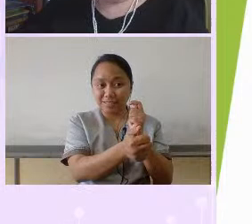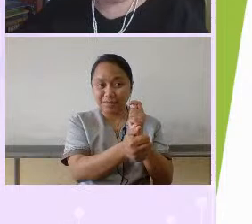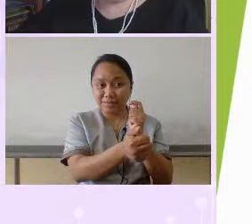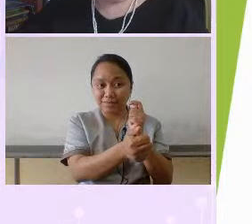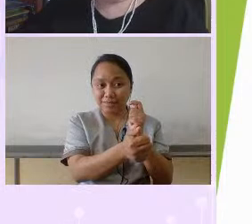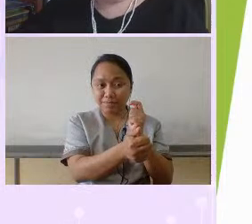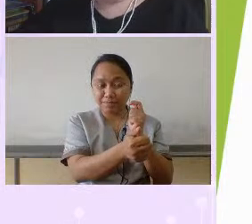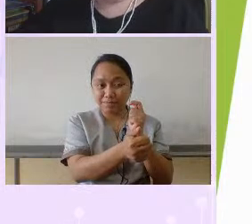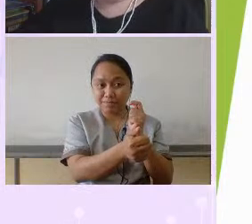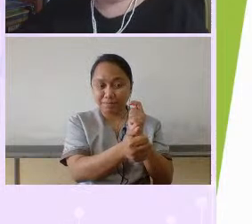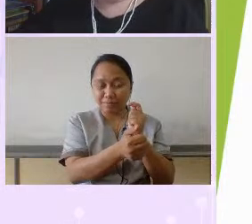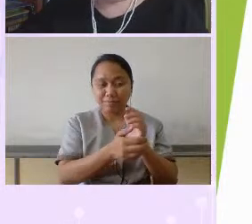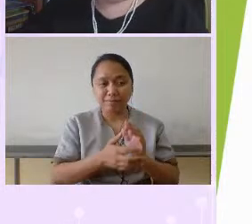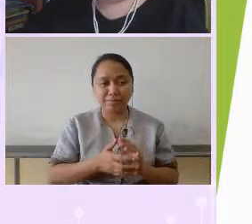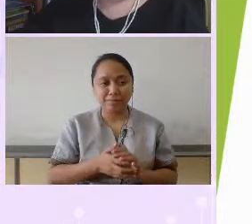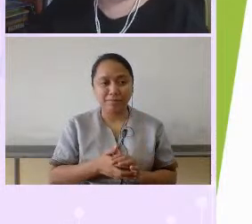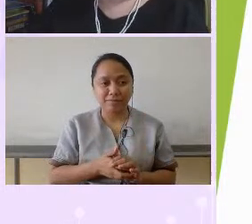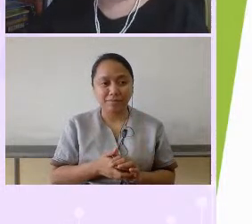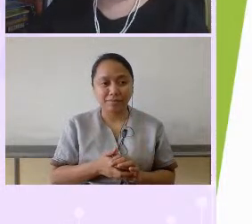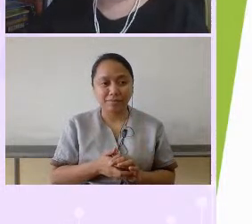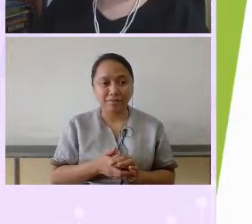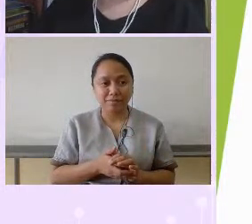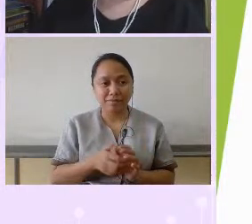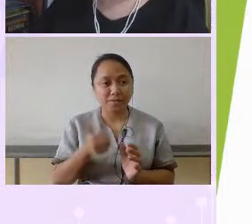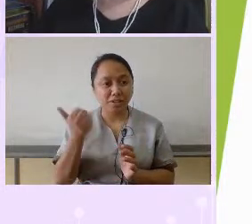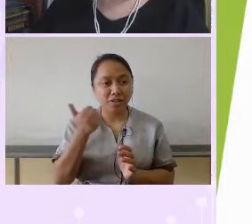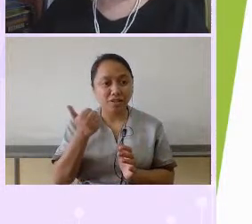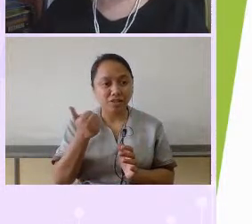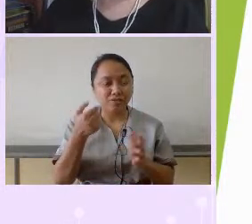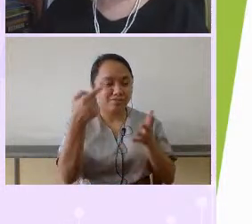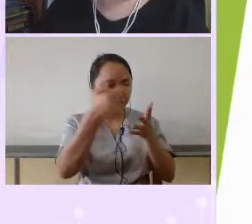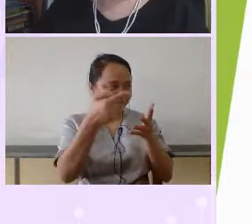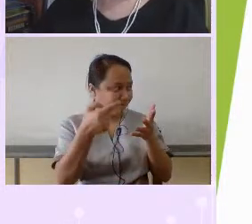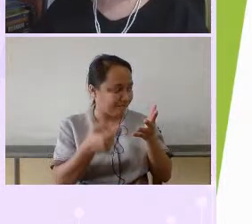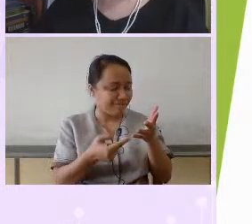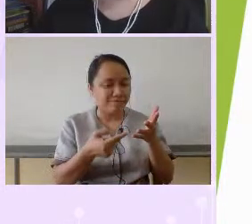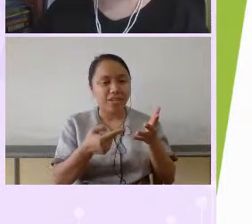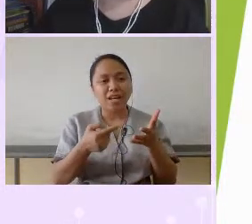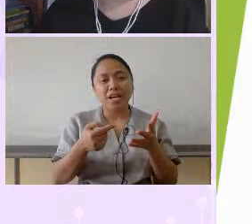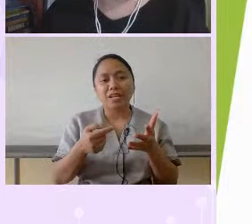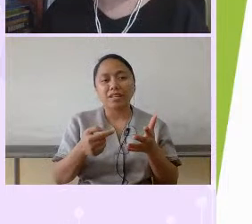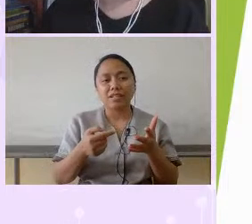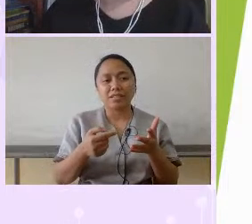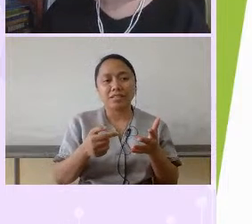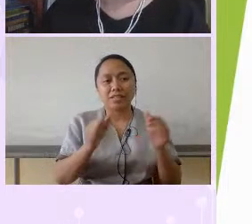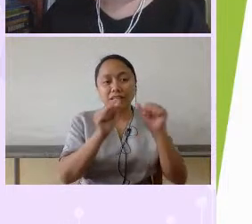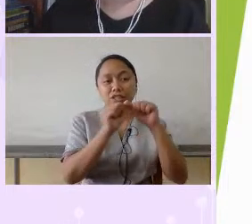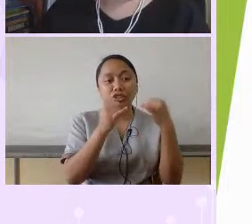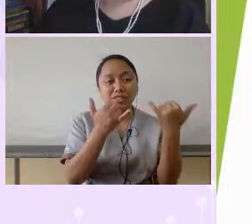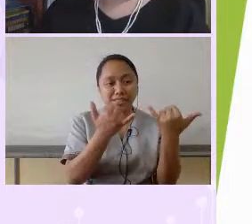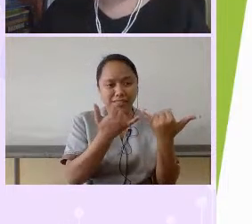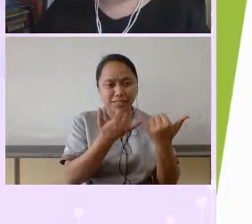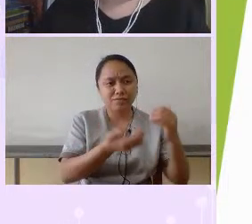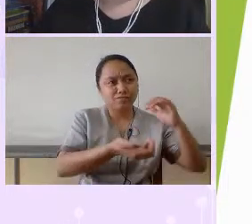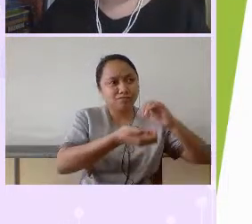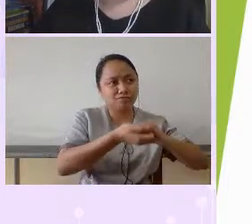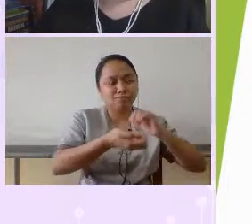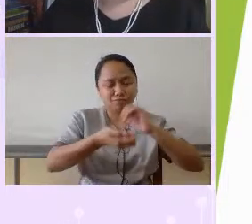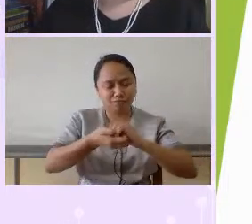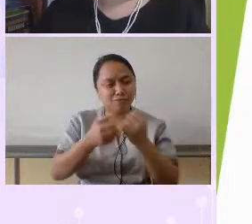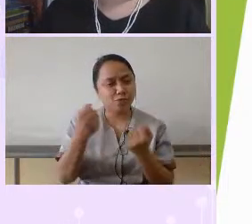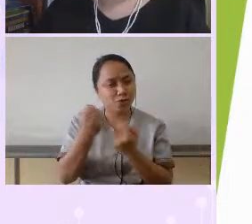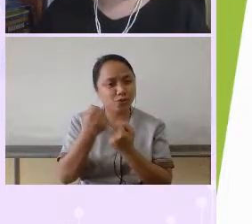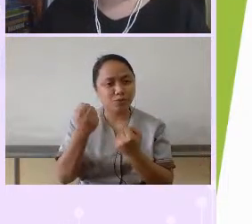even sa iba pang mga government agencies. Nakatuwang din po ng DA sa